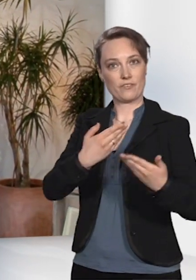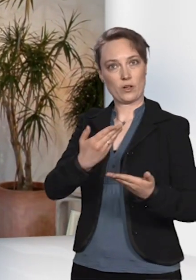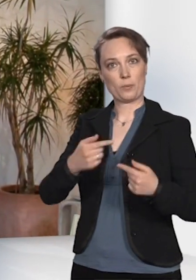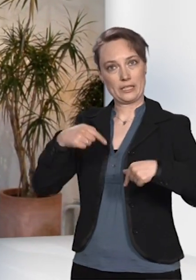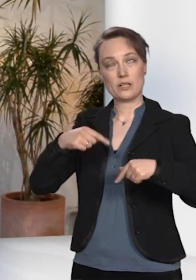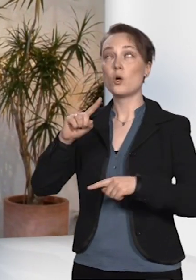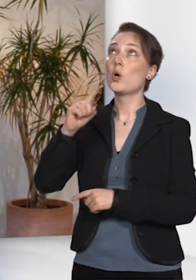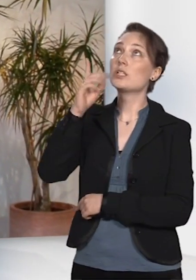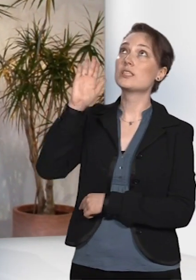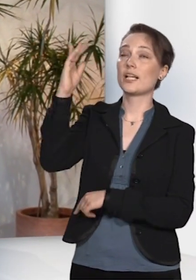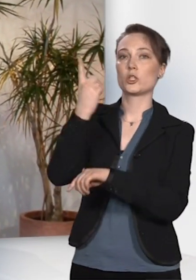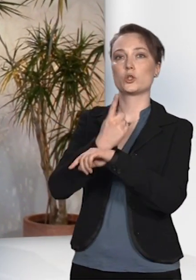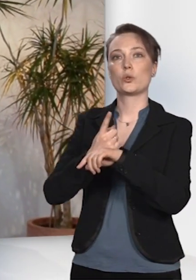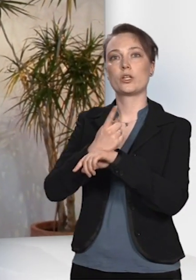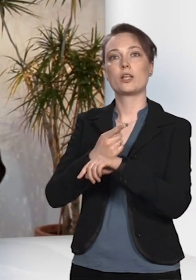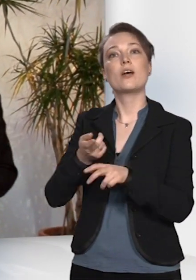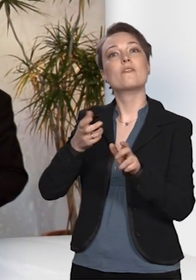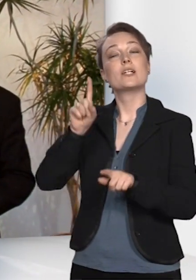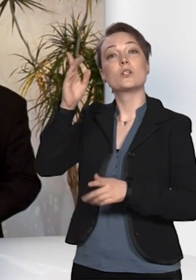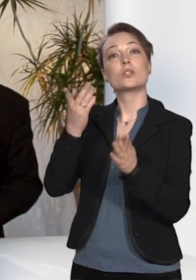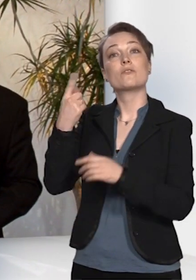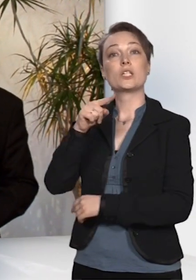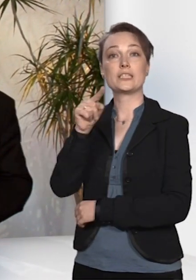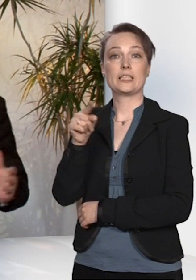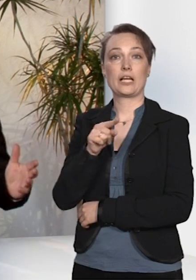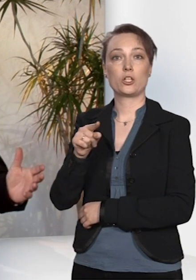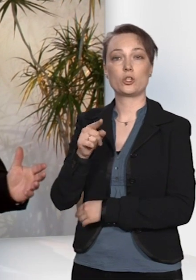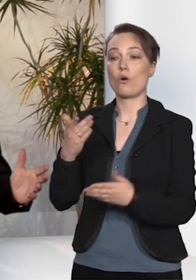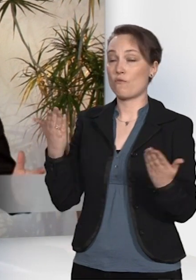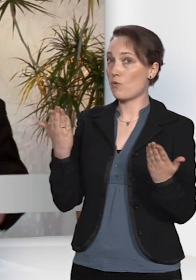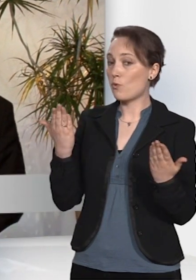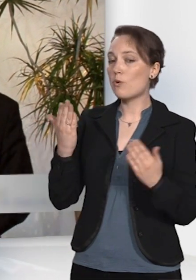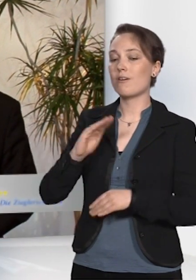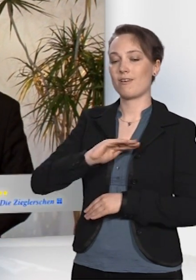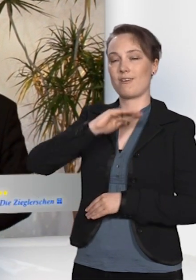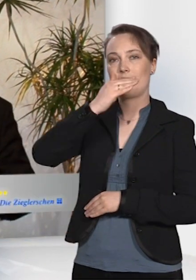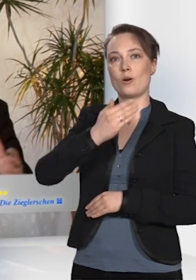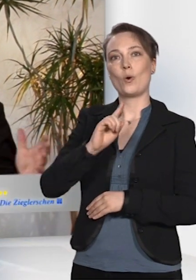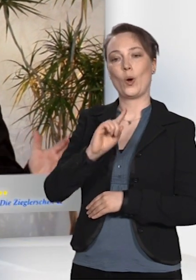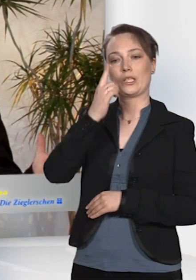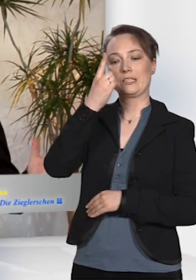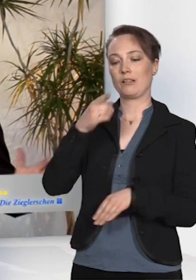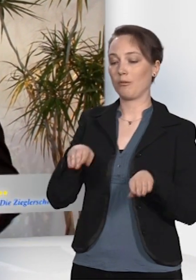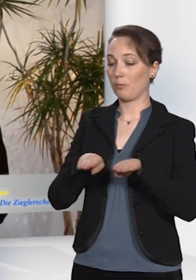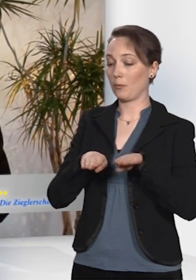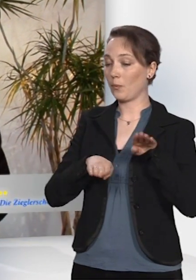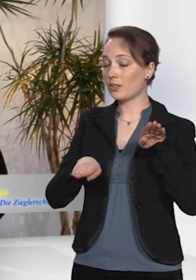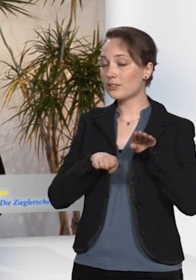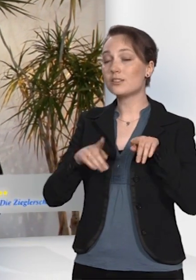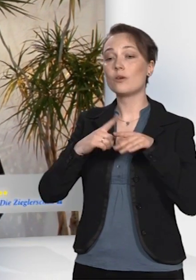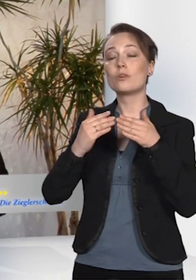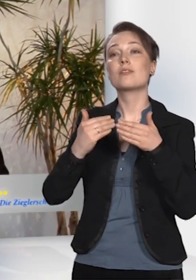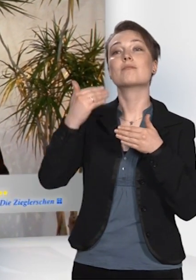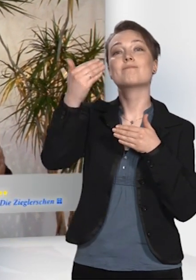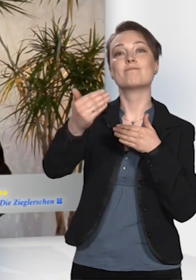Herzlich willkommen zur Stunde des Höchsten, dem Fernsehgottesdienst der Zieglerschen, hier vom Höchsten, direkt über dem Bodensee